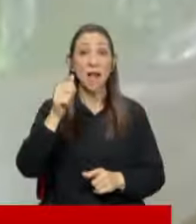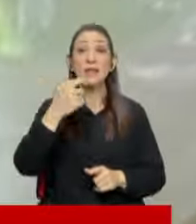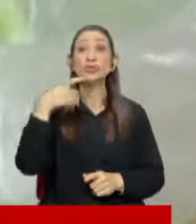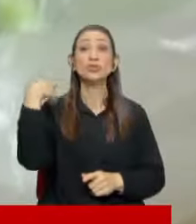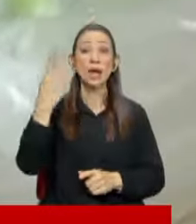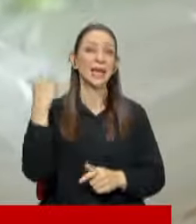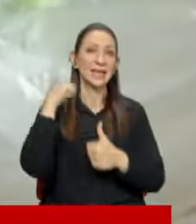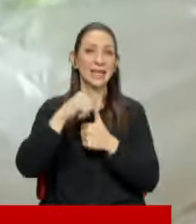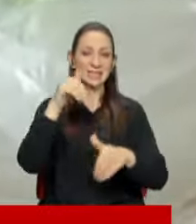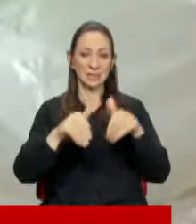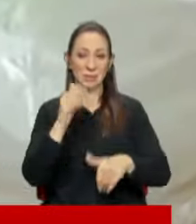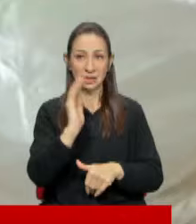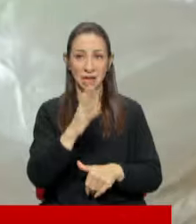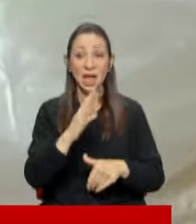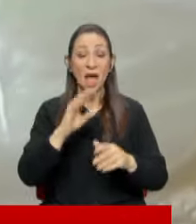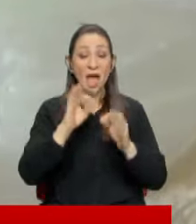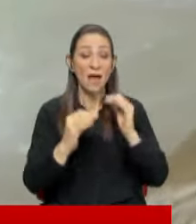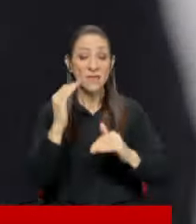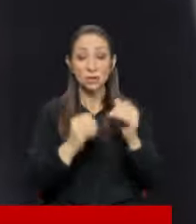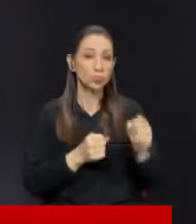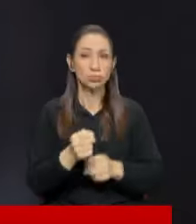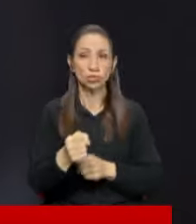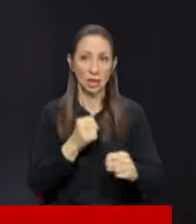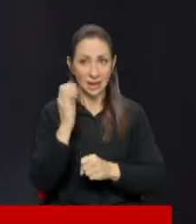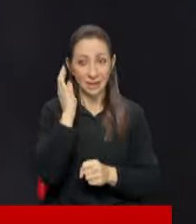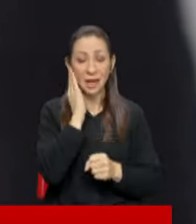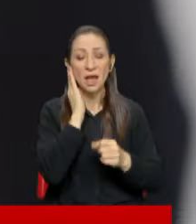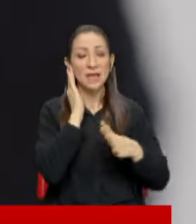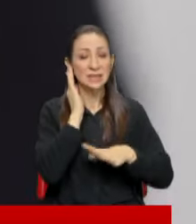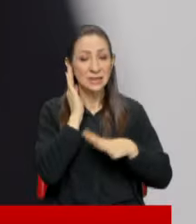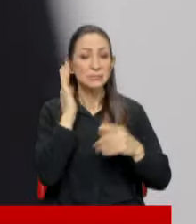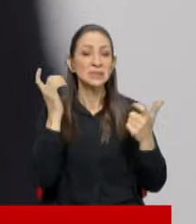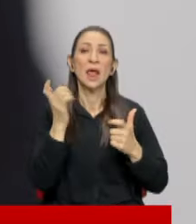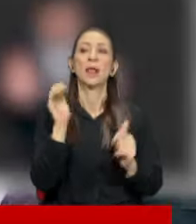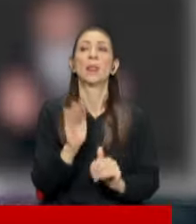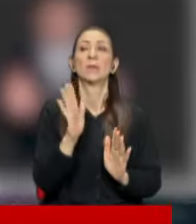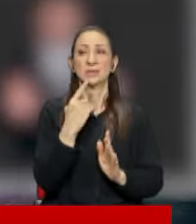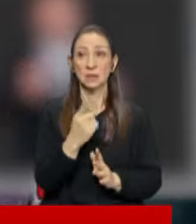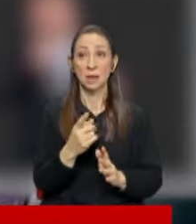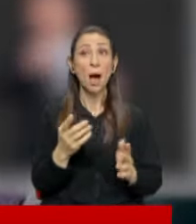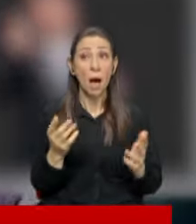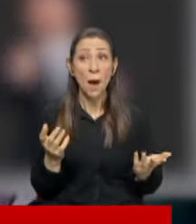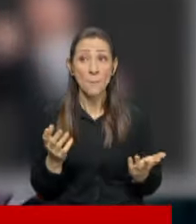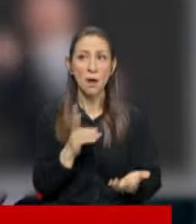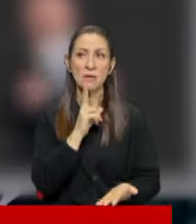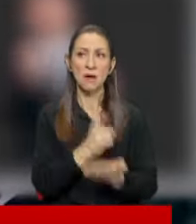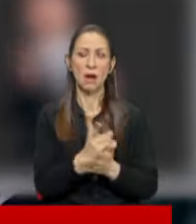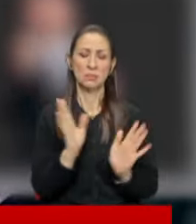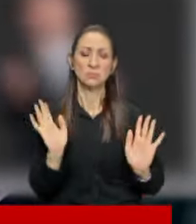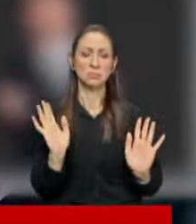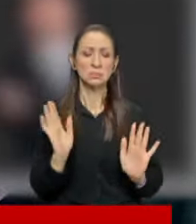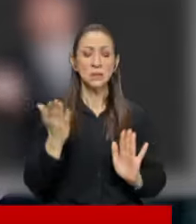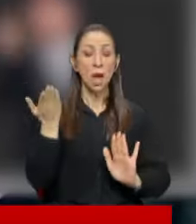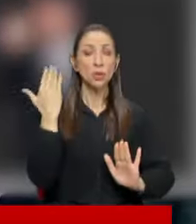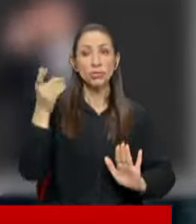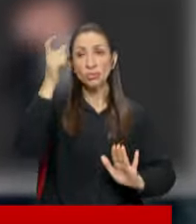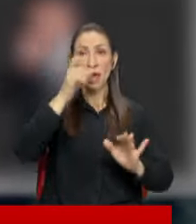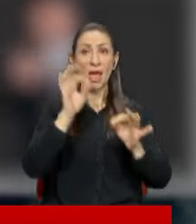sonra yine bir seçime giderken enflasyonla mücadelede istediğimiz yere gelemedik dedi. Ama kararlıyız. Daha önce